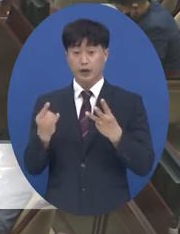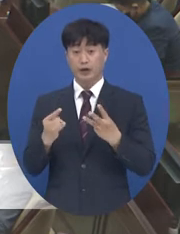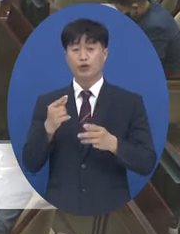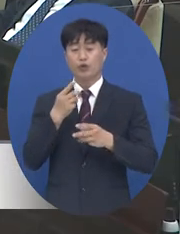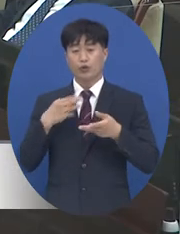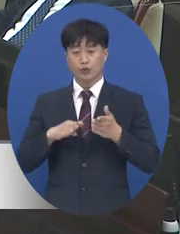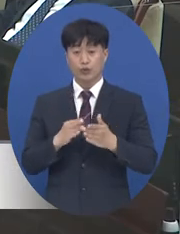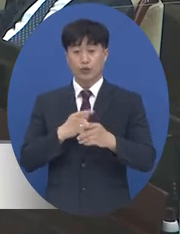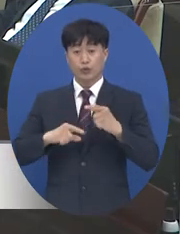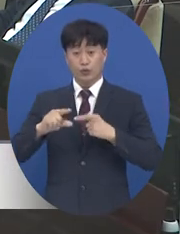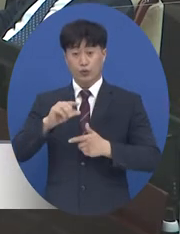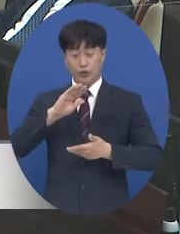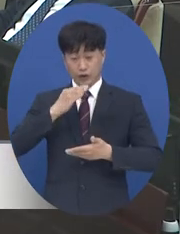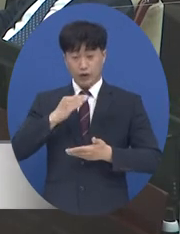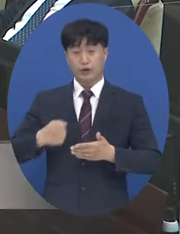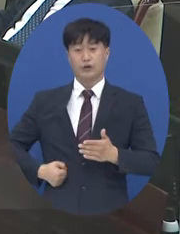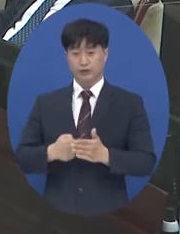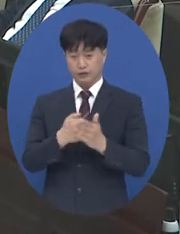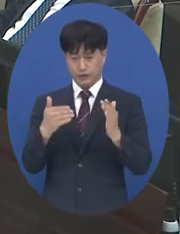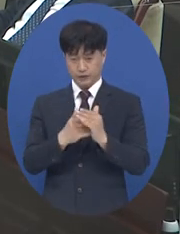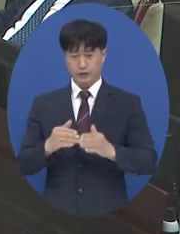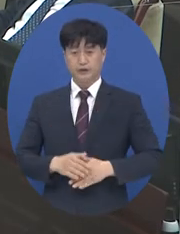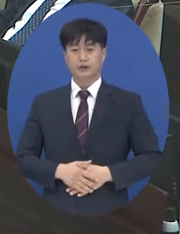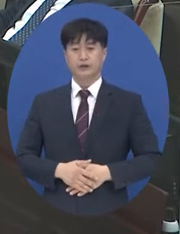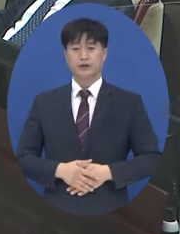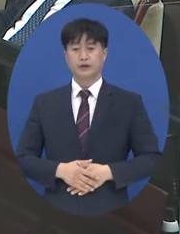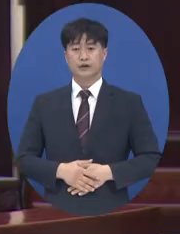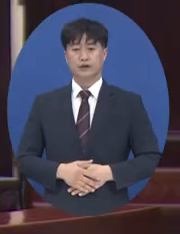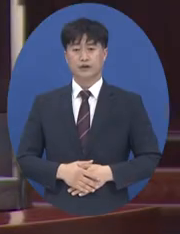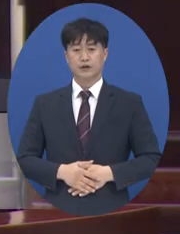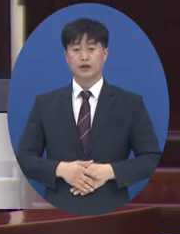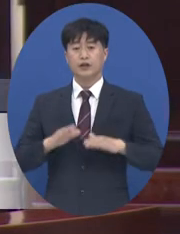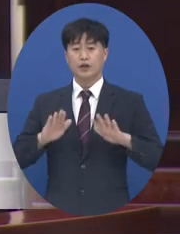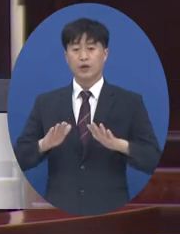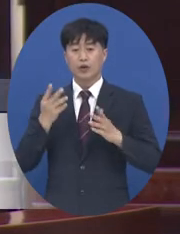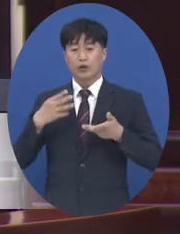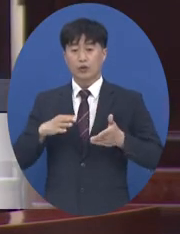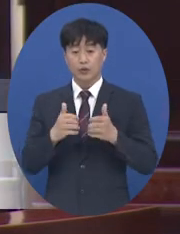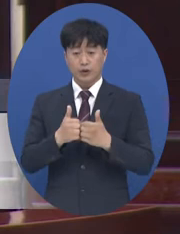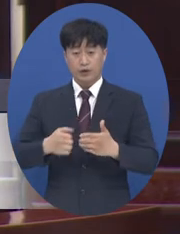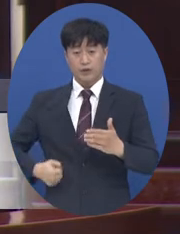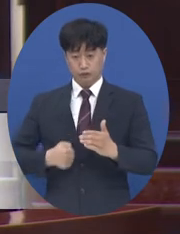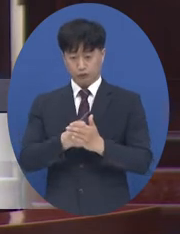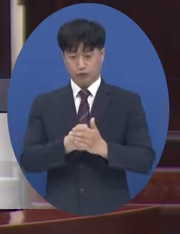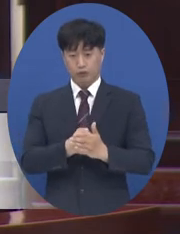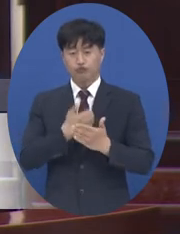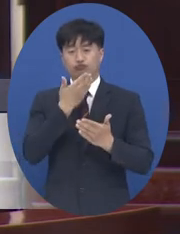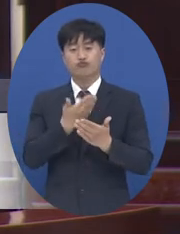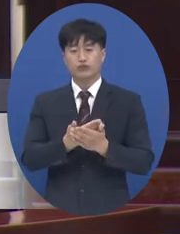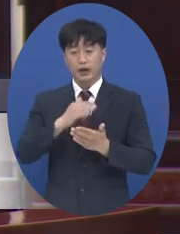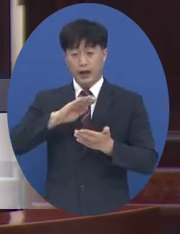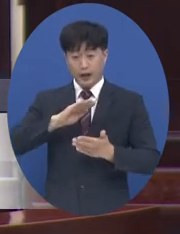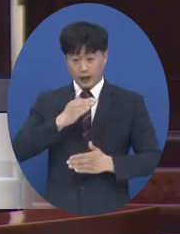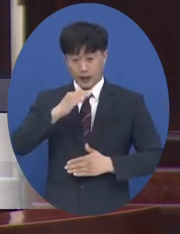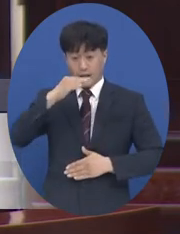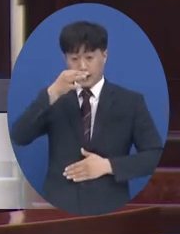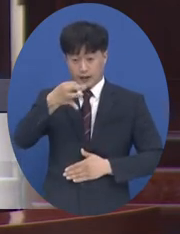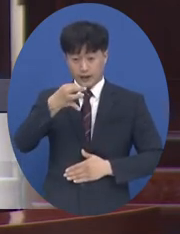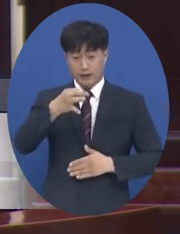경기도 추가경정예산안이 확정됐습니다. 이번에 경기도 의회에서 확정해 주신 소중한